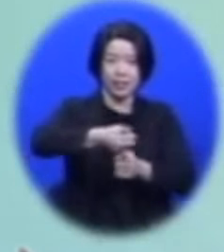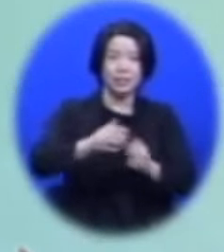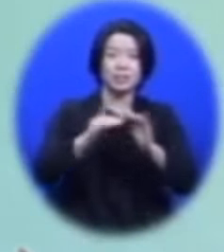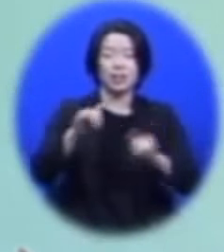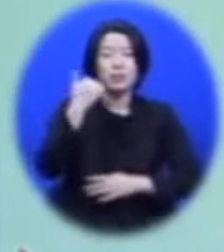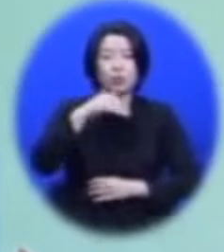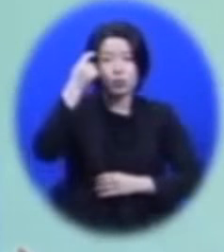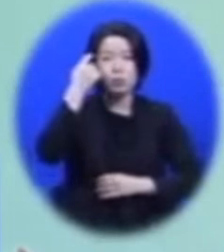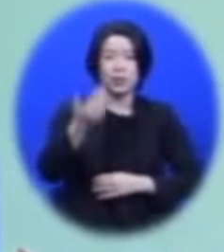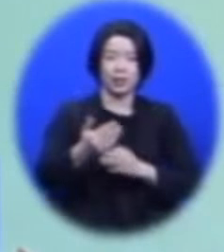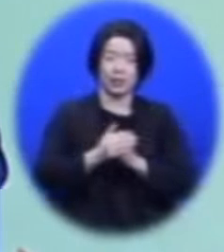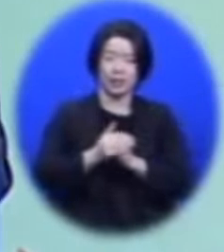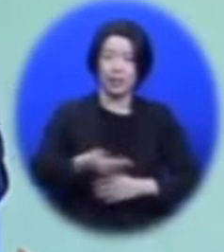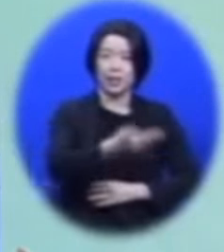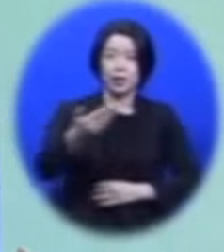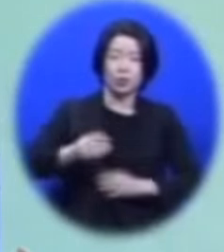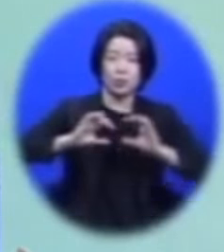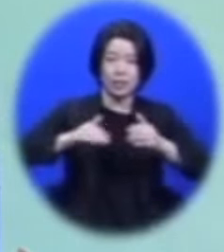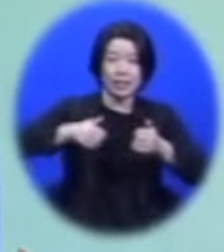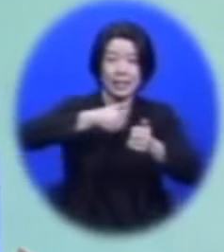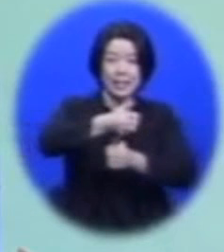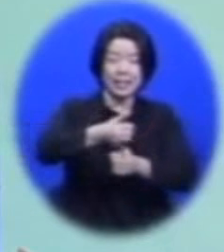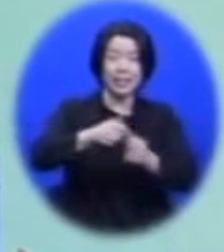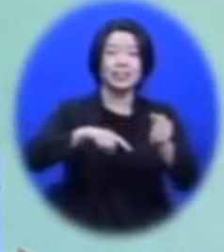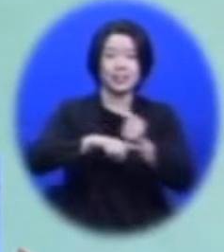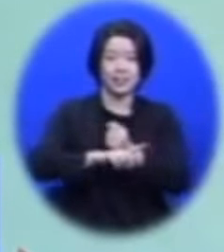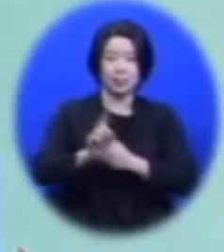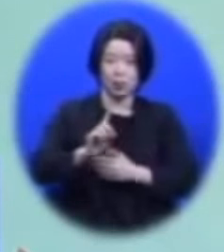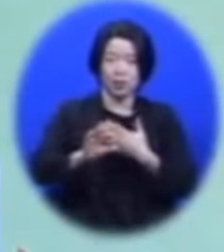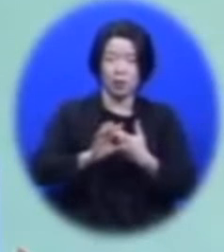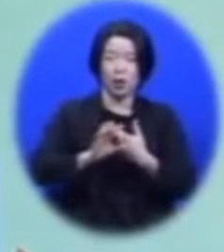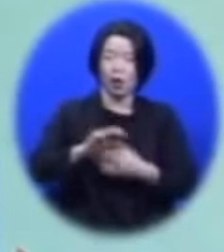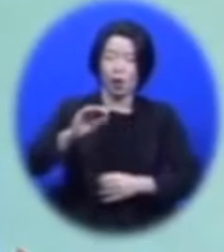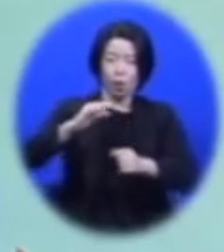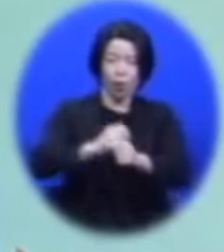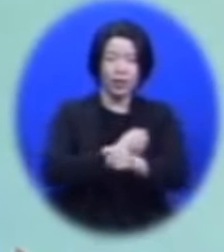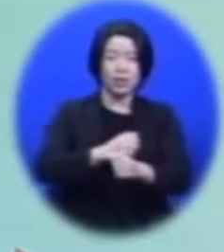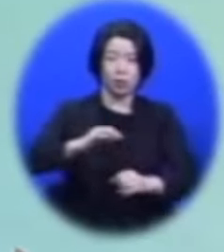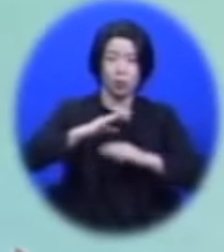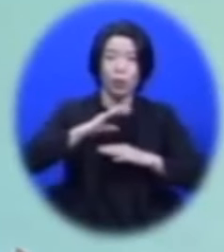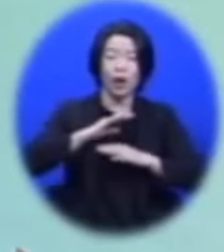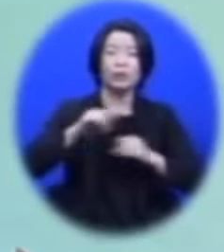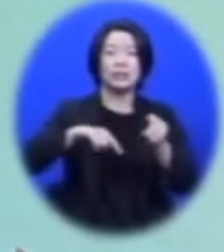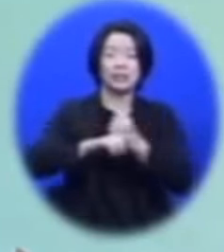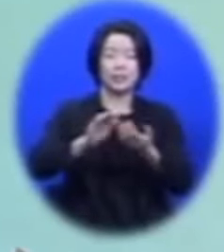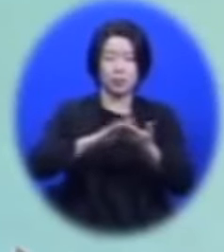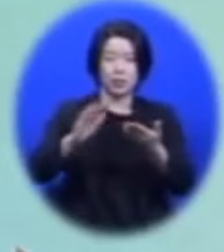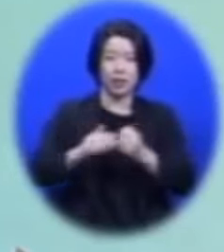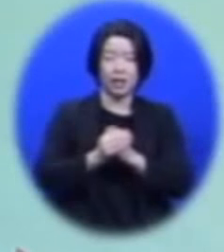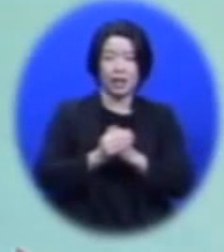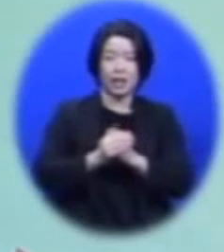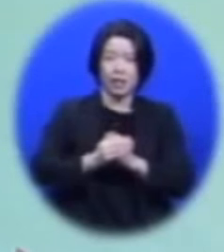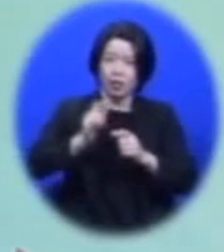누구입니까? 여러분, 이 세상을 이긴다는 개념이 굉장히 놀라운 개념입니다.